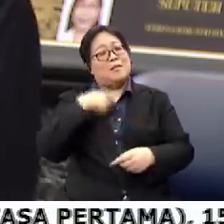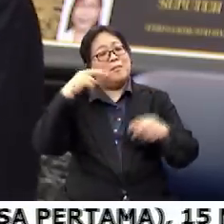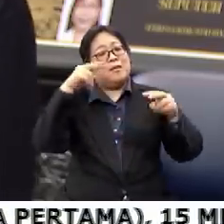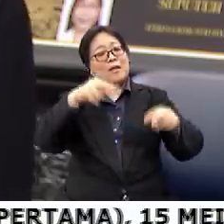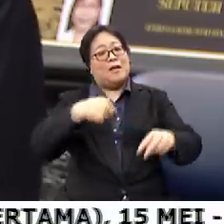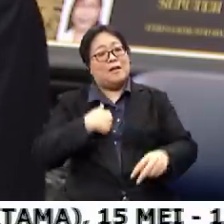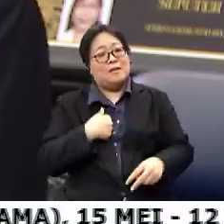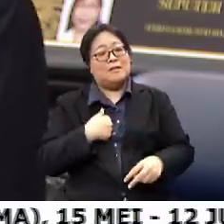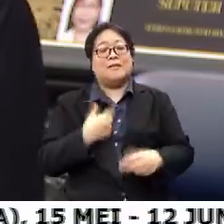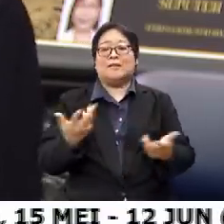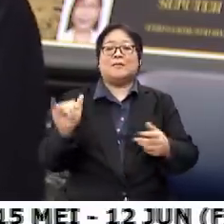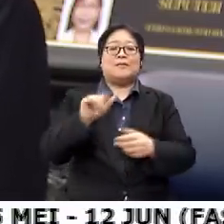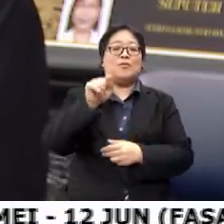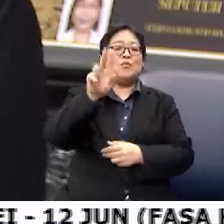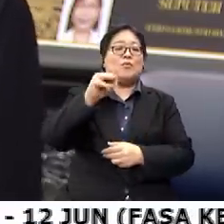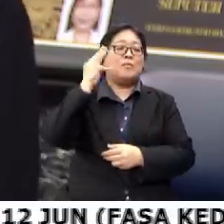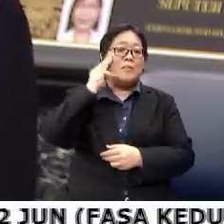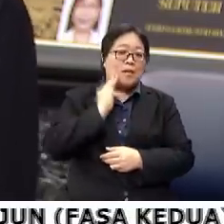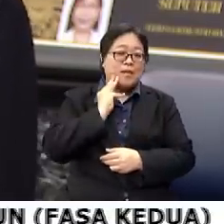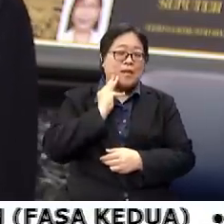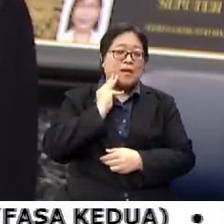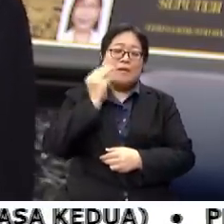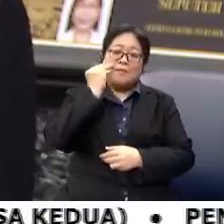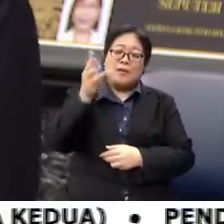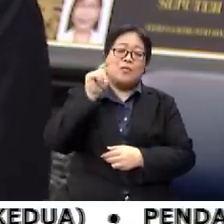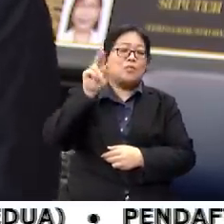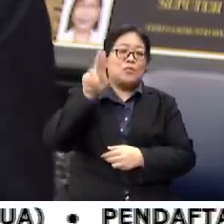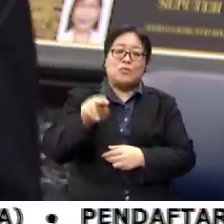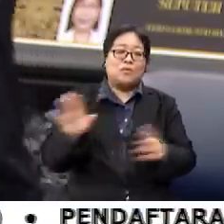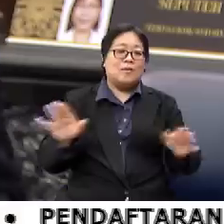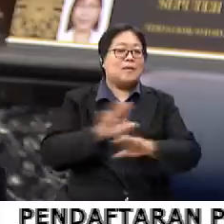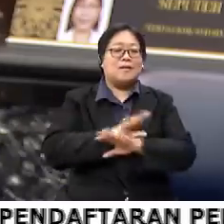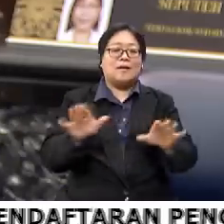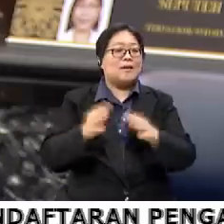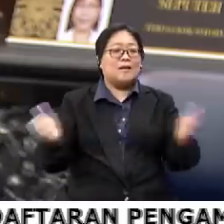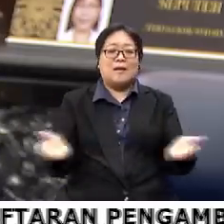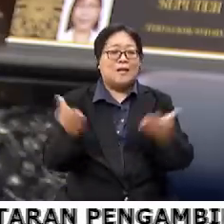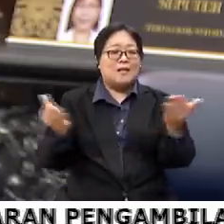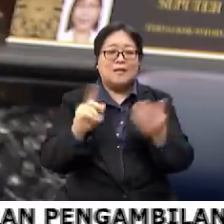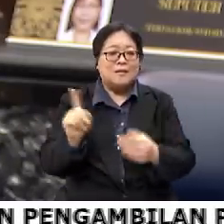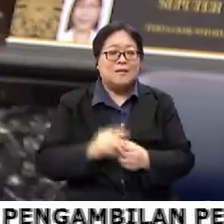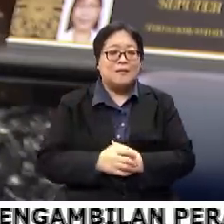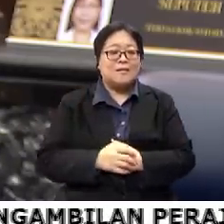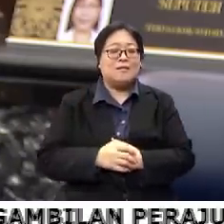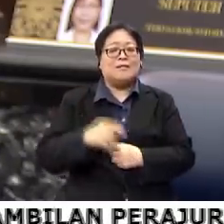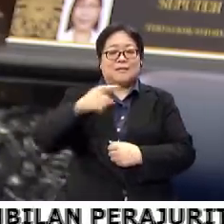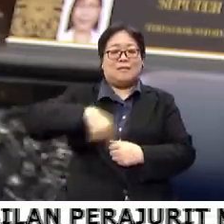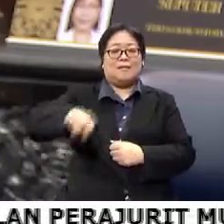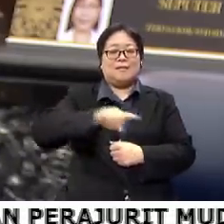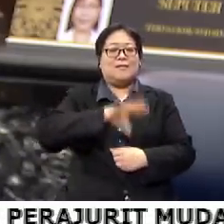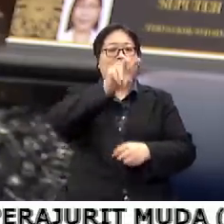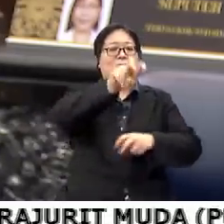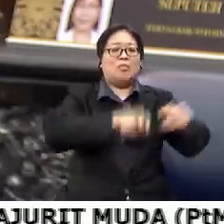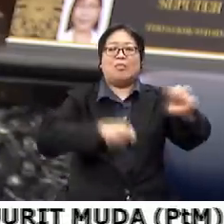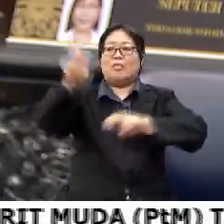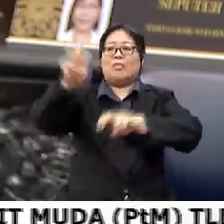saya bagi, dan begitu juga Tun Mahathir. Saya bagi tahu Tun, jangan galakkan sangat, ya. Supaya mereka ini masuk sana,